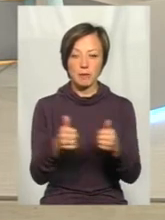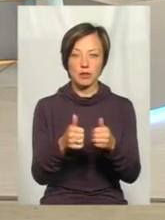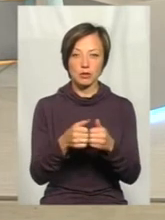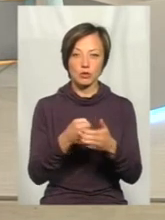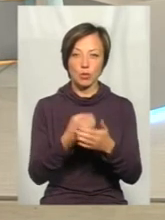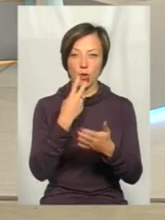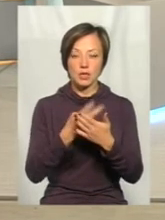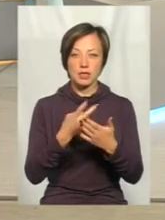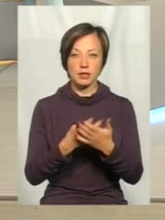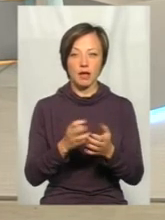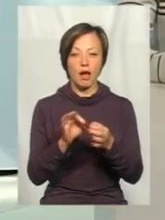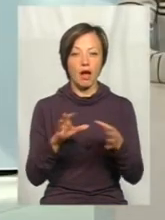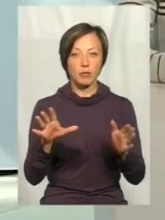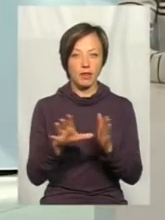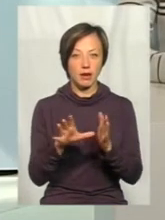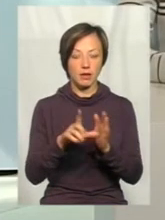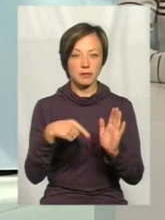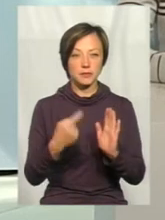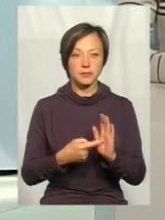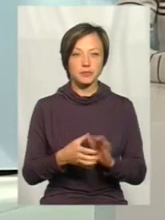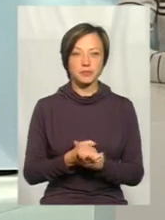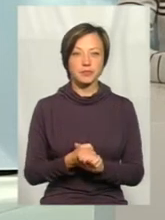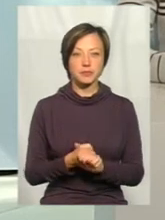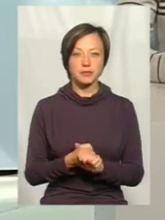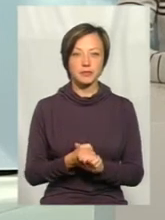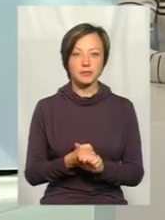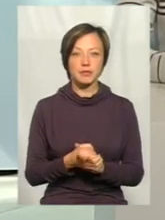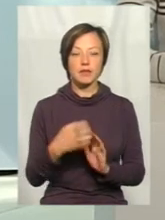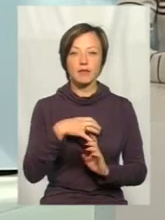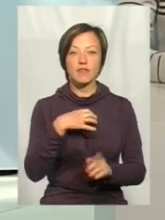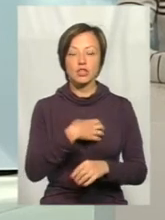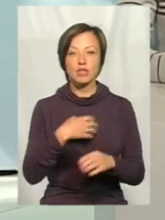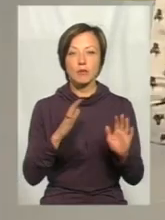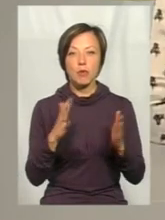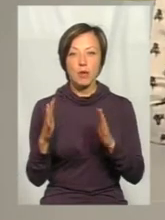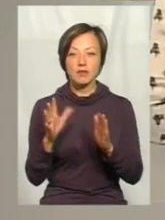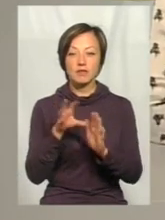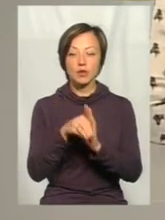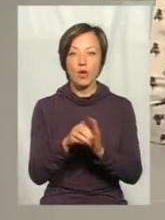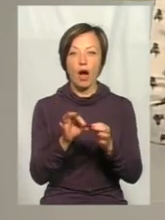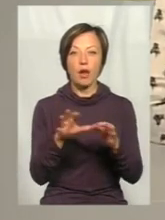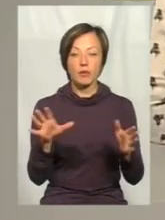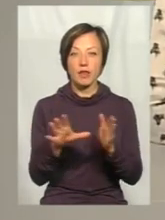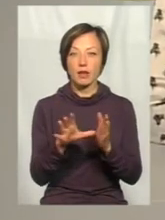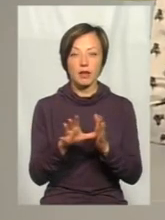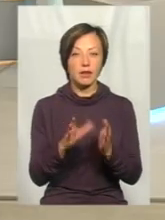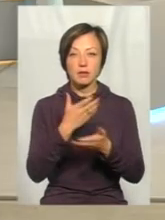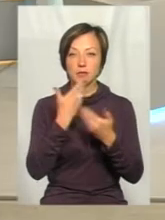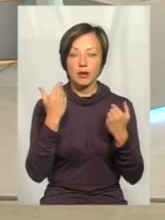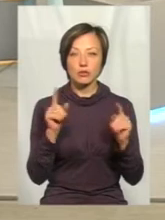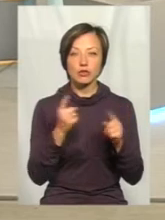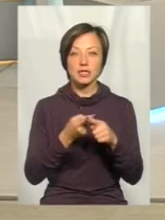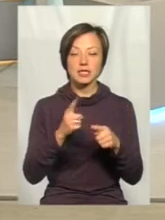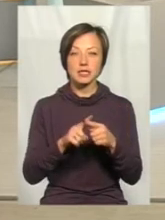до показників атомної енергетики? Резюме, от, які терміни? Важливий момент, так. Що в складову тарифу атомної енергетики не вкладається те, що